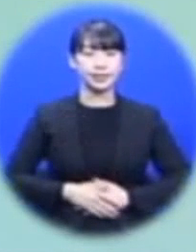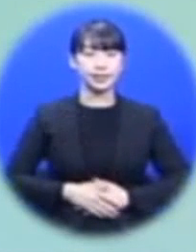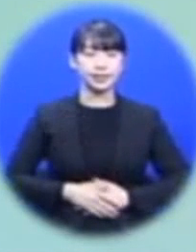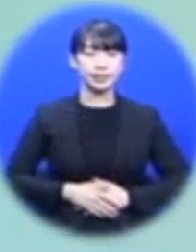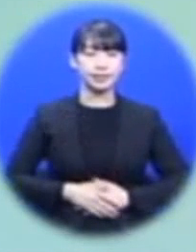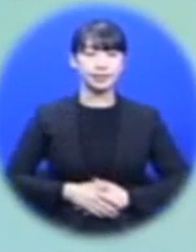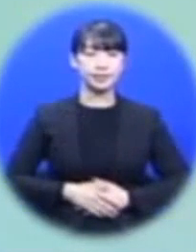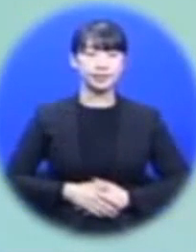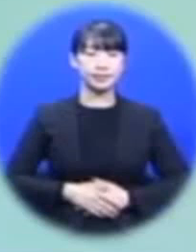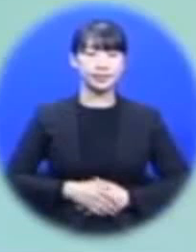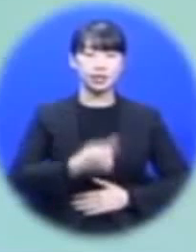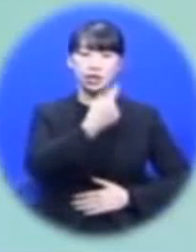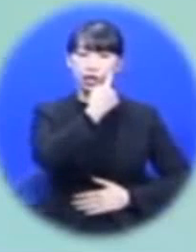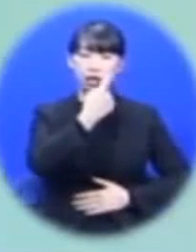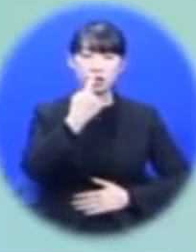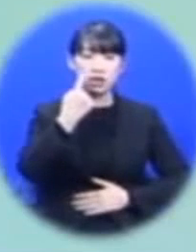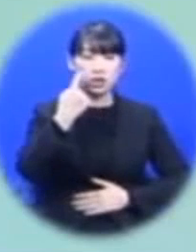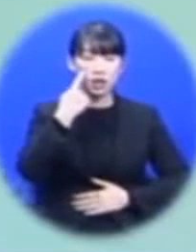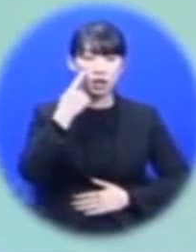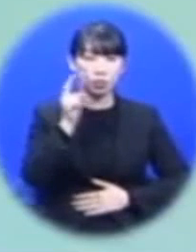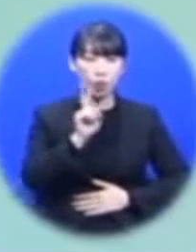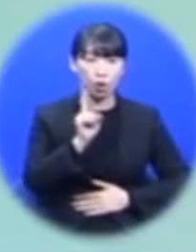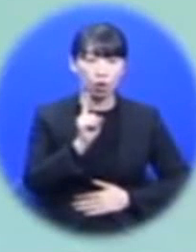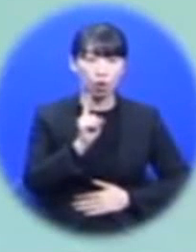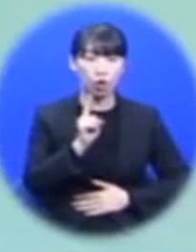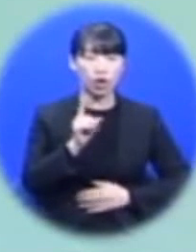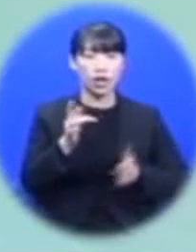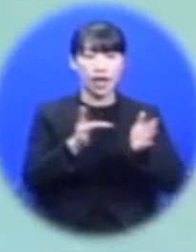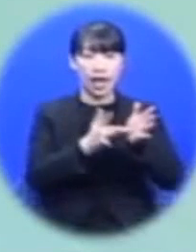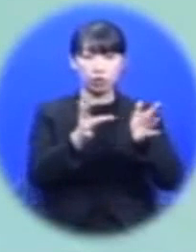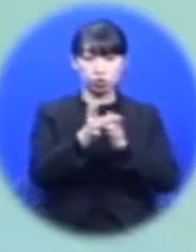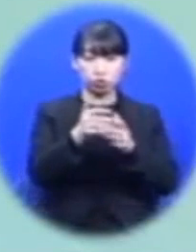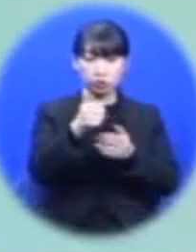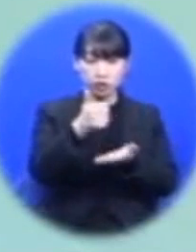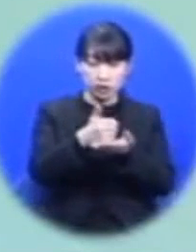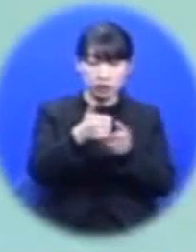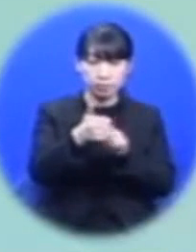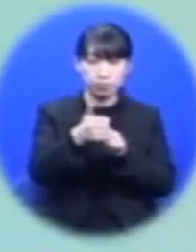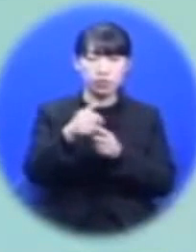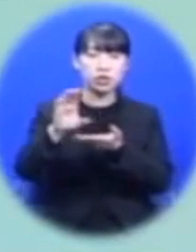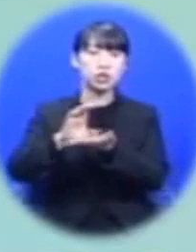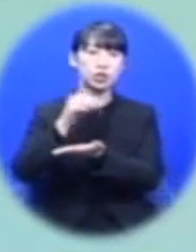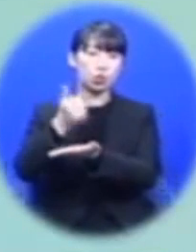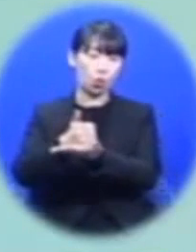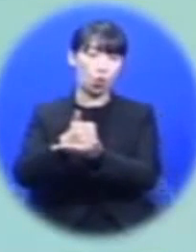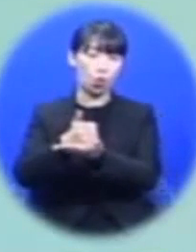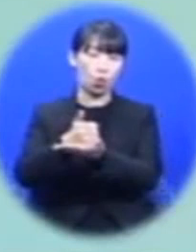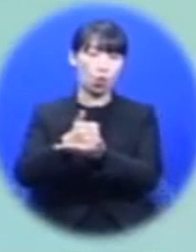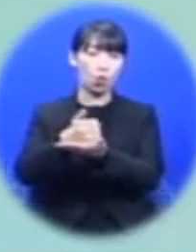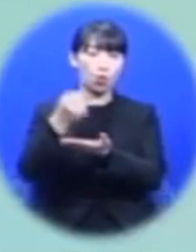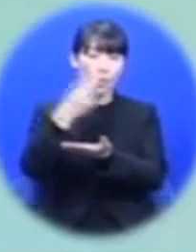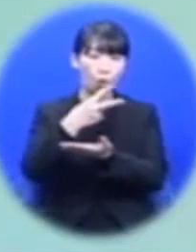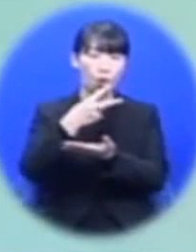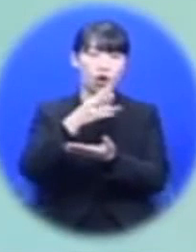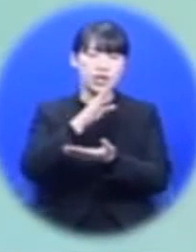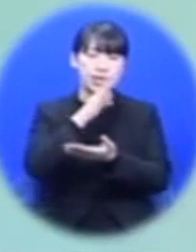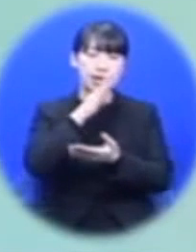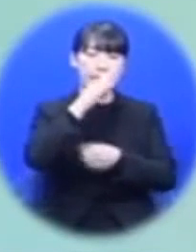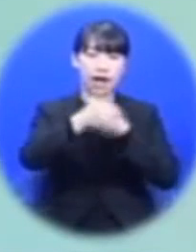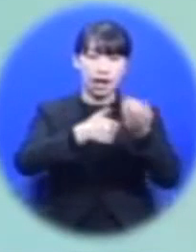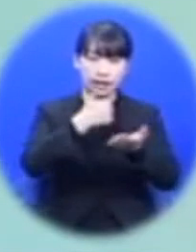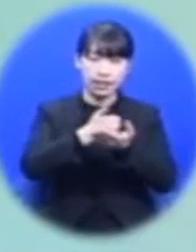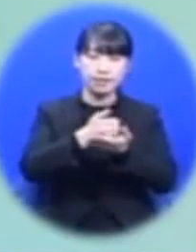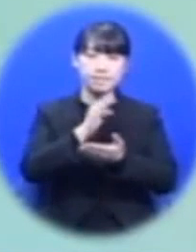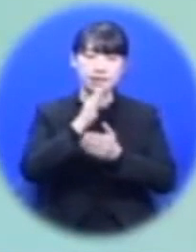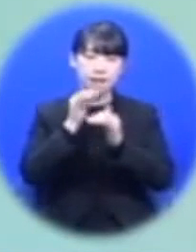지금 뭘 증거하고 하느냐 하면 예수님이 그리스도라는 예수님은 참 하나님이며 동시에 참 사람이시다